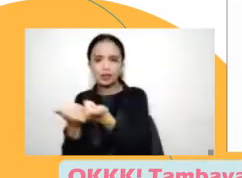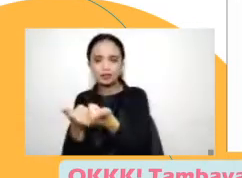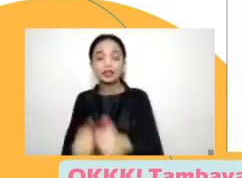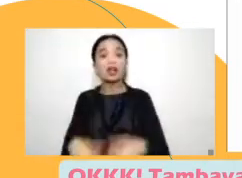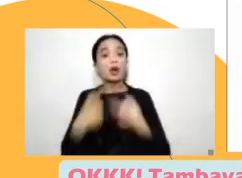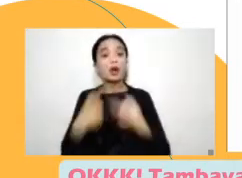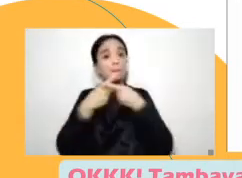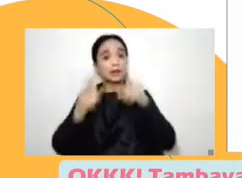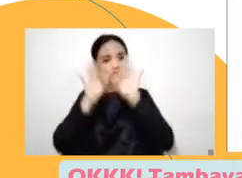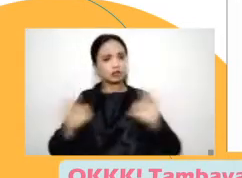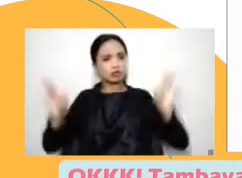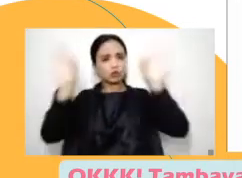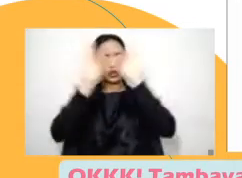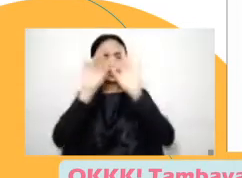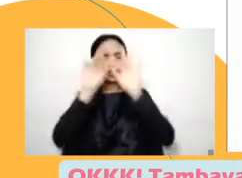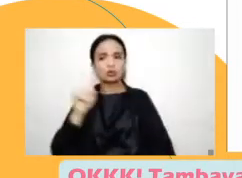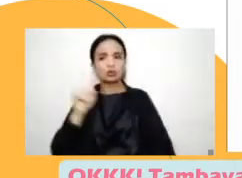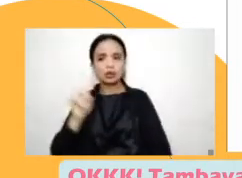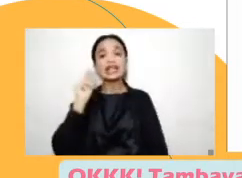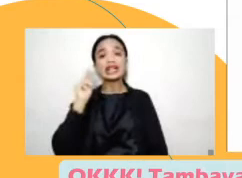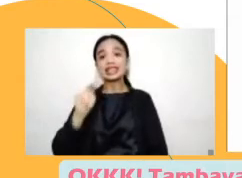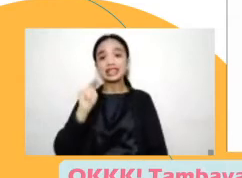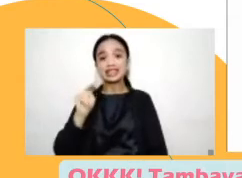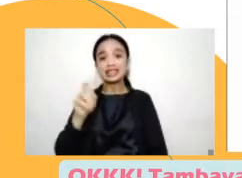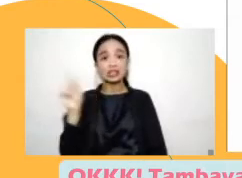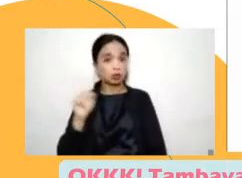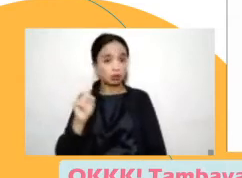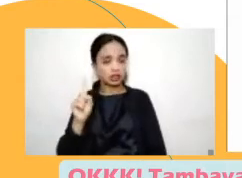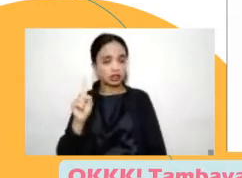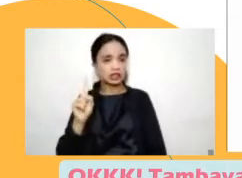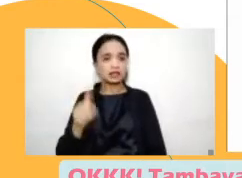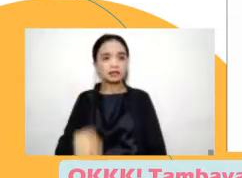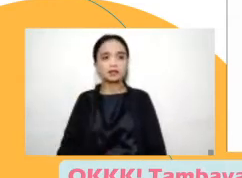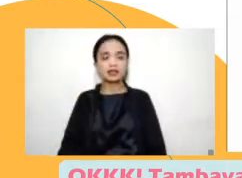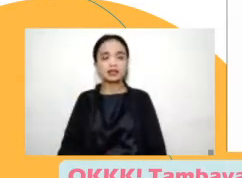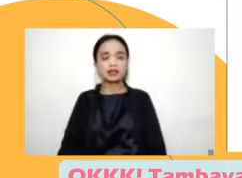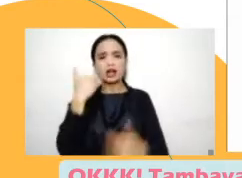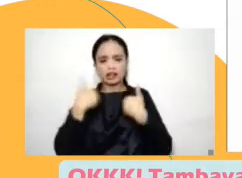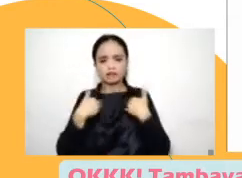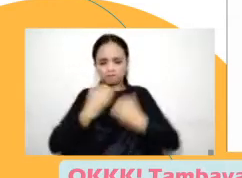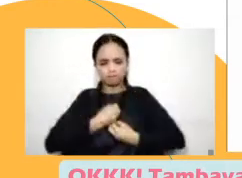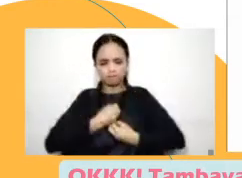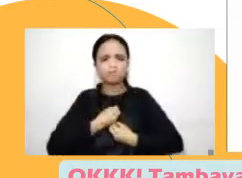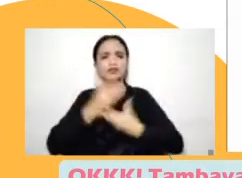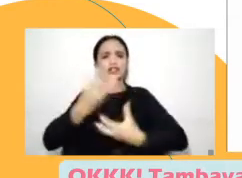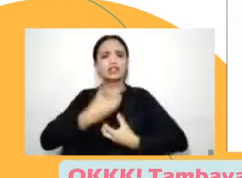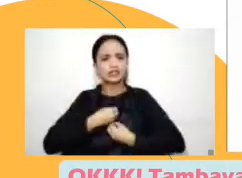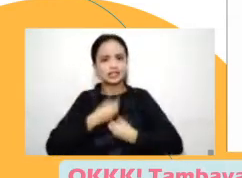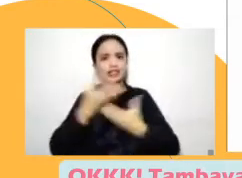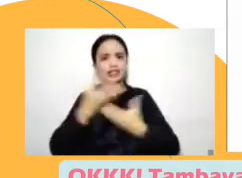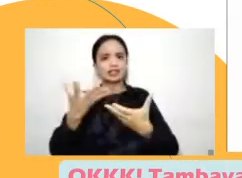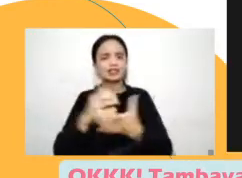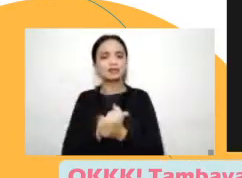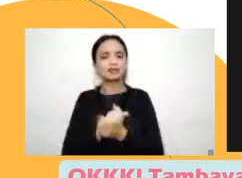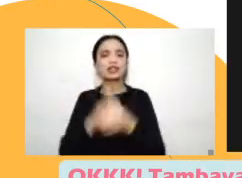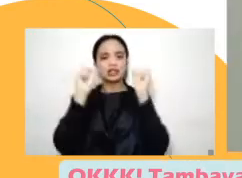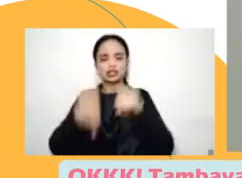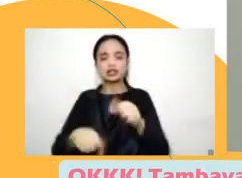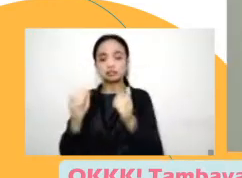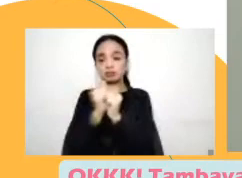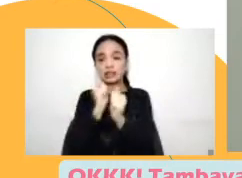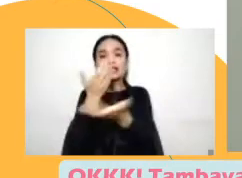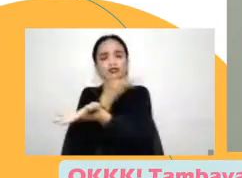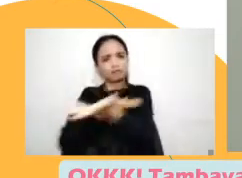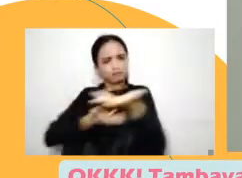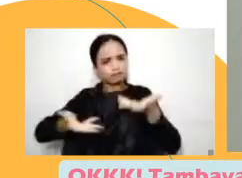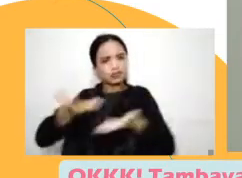mahalaga na kailangan din at some point yung may labas talaga natin, mai-share. Kasi